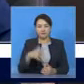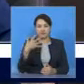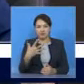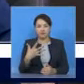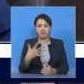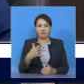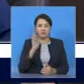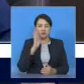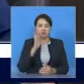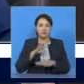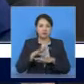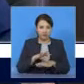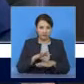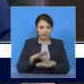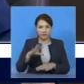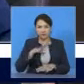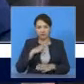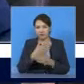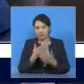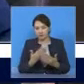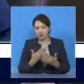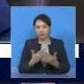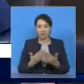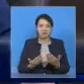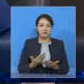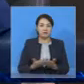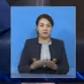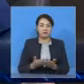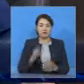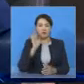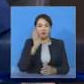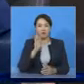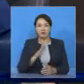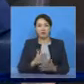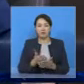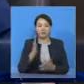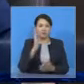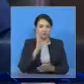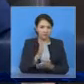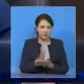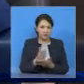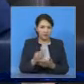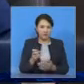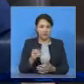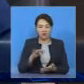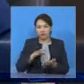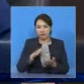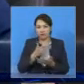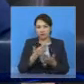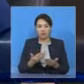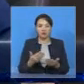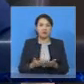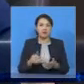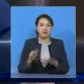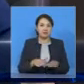ғана ауыз сумен қамтамасыз етілмей отыр. Негізі ауыз су оларда бар, бірақ орталықтандырылмаған. Қалған